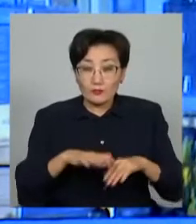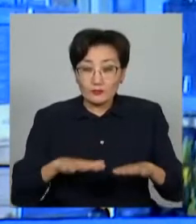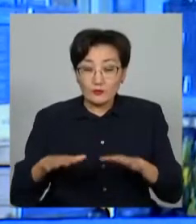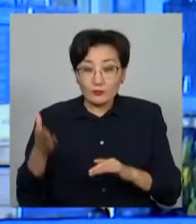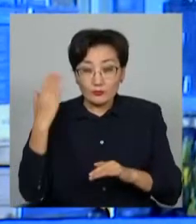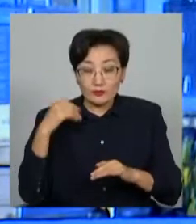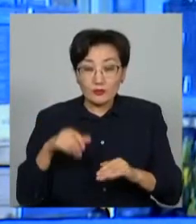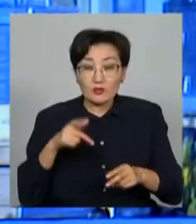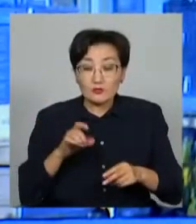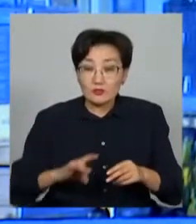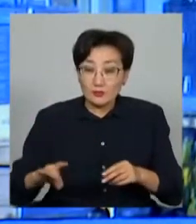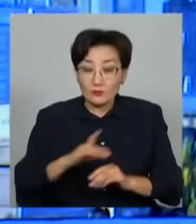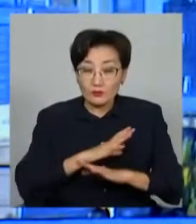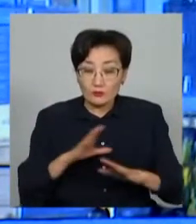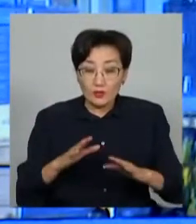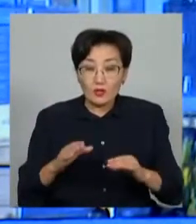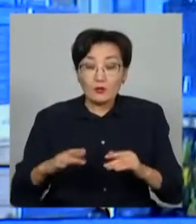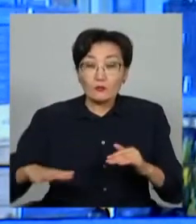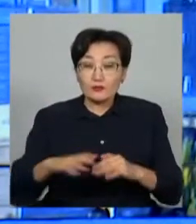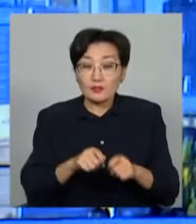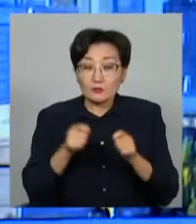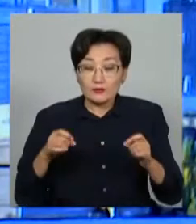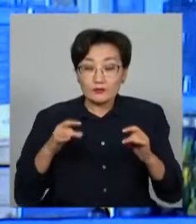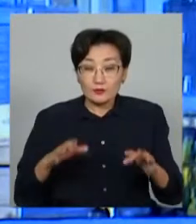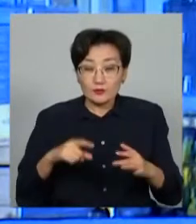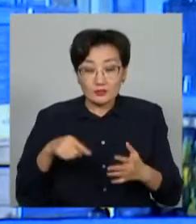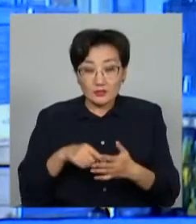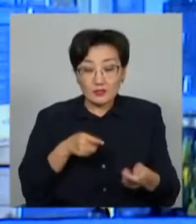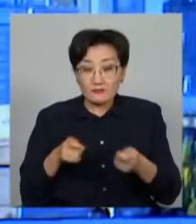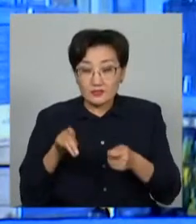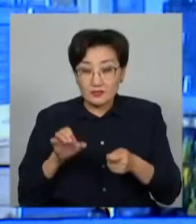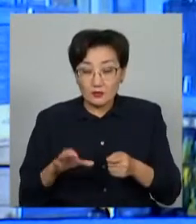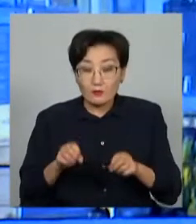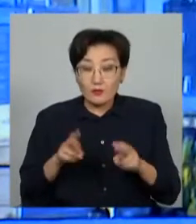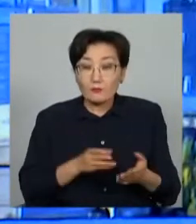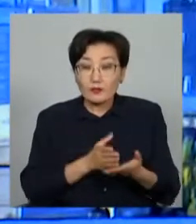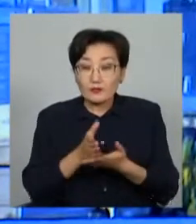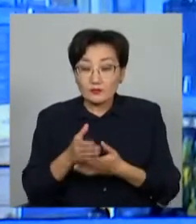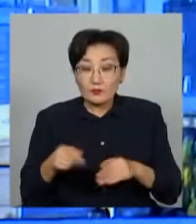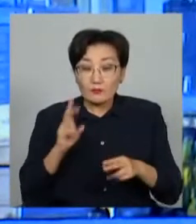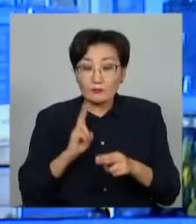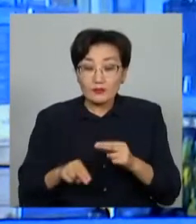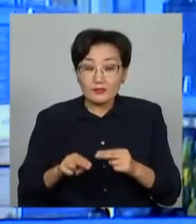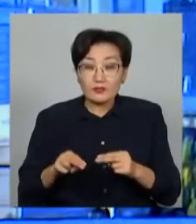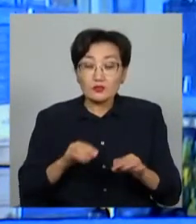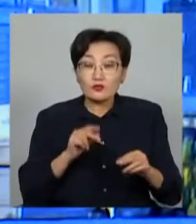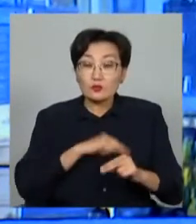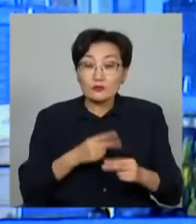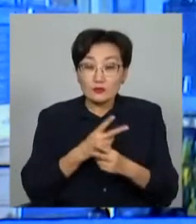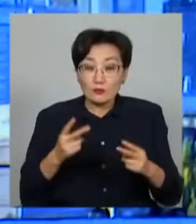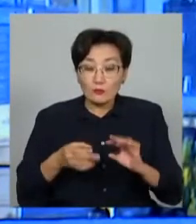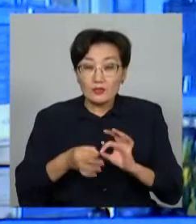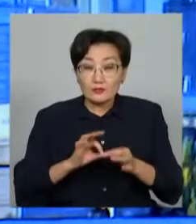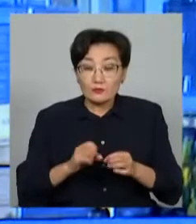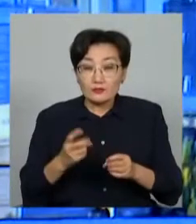бұрын соңды шағын ауданда болмаған еді. Алаңның ашылу салтанатына қала әкімі Бақытжан Сағынтаев арнайы барып, біткен іске баға берді. Әрі қарай